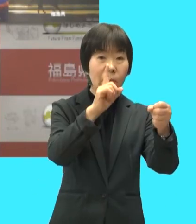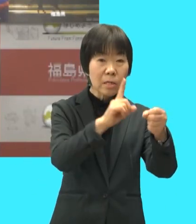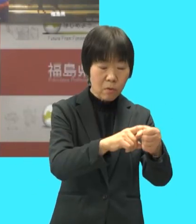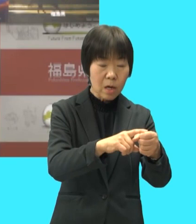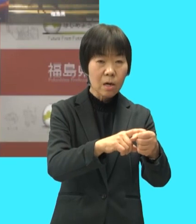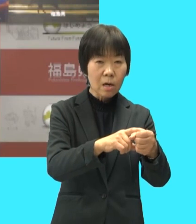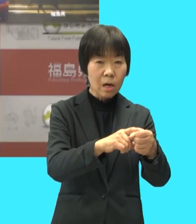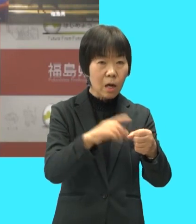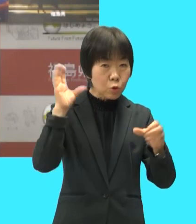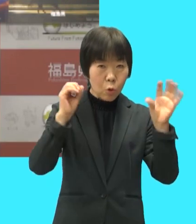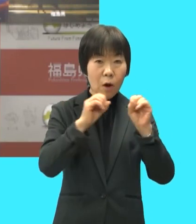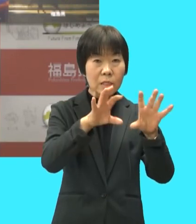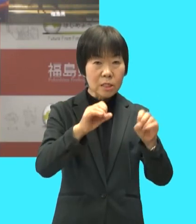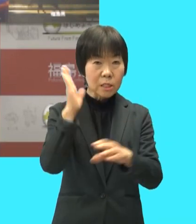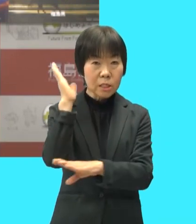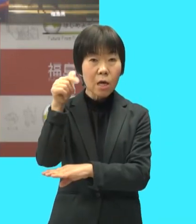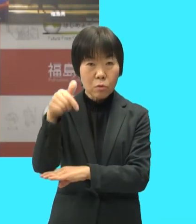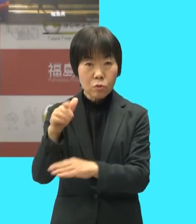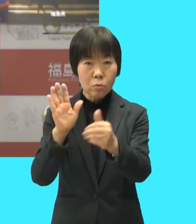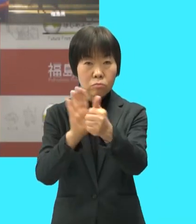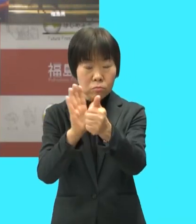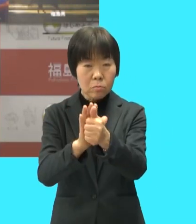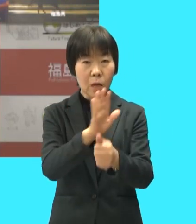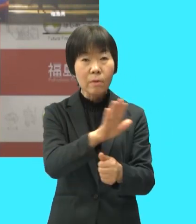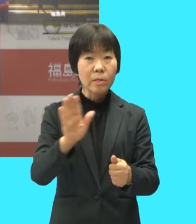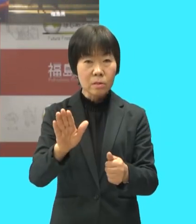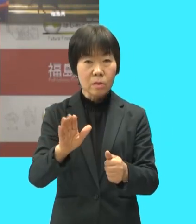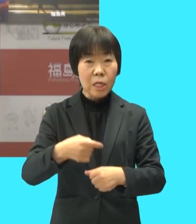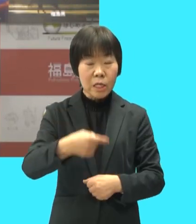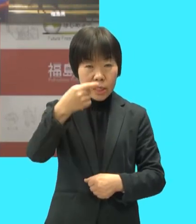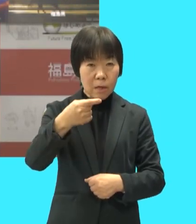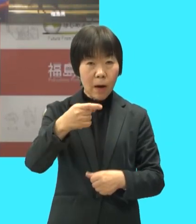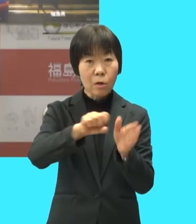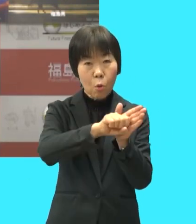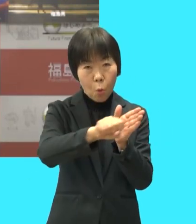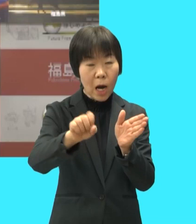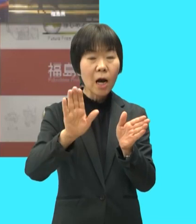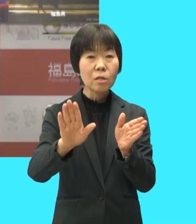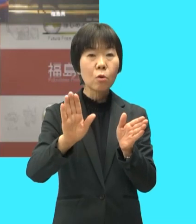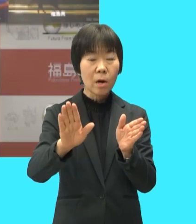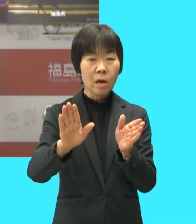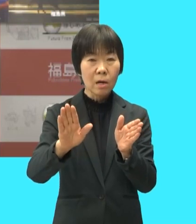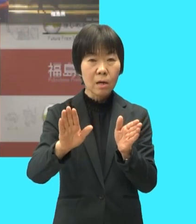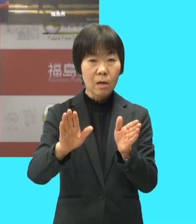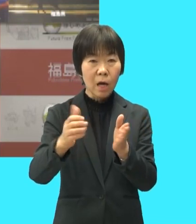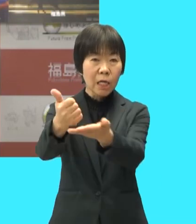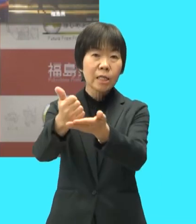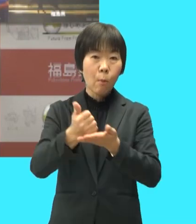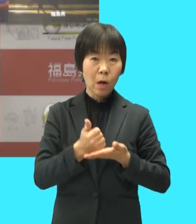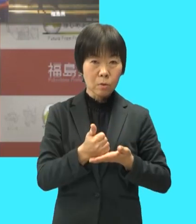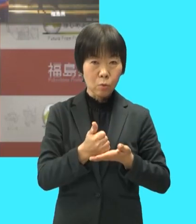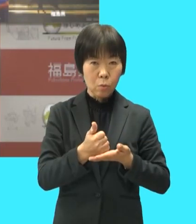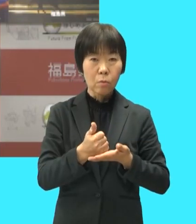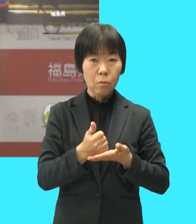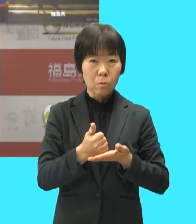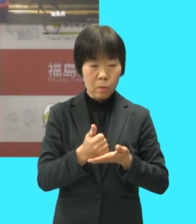か政府との働きかけとかさまざまありますが、一番直接的な効果があるのは来ていただくことだと思